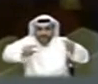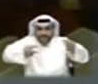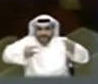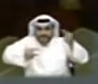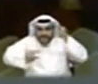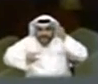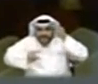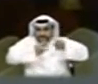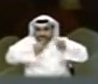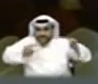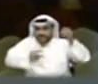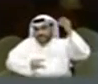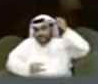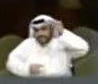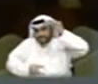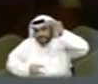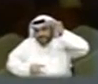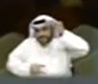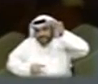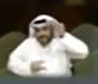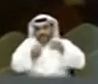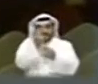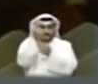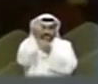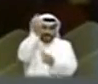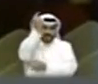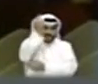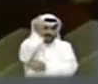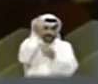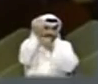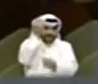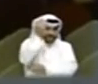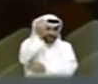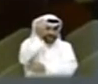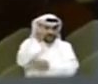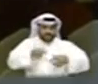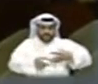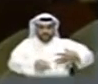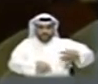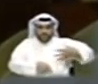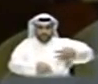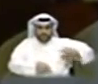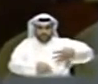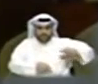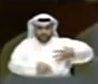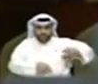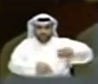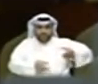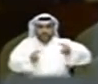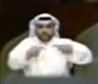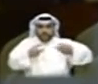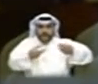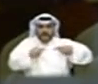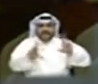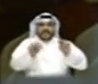سكان على السنسر اللي بيكون مركب في اخر الذراع، في الذراع من الخلف، مباشره بياخذ ثلاث قراءات او ثلاث معلومات،